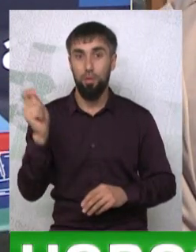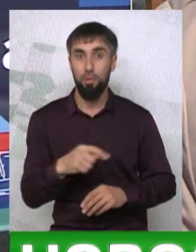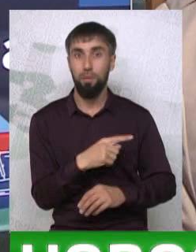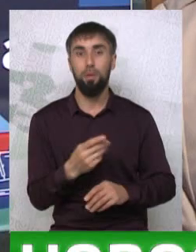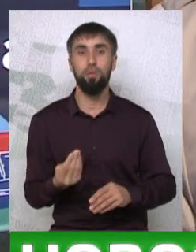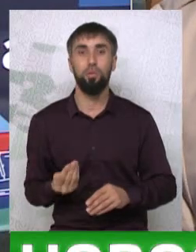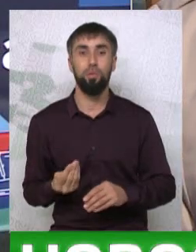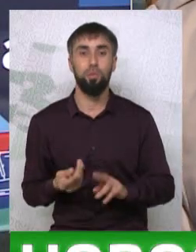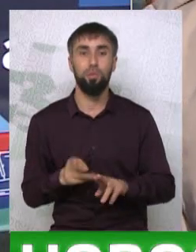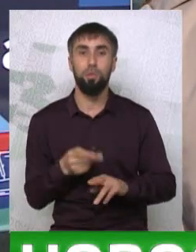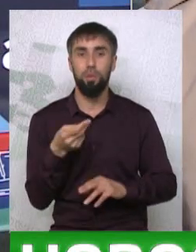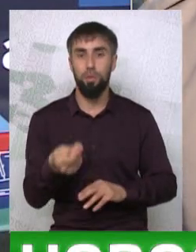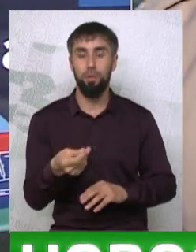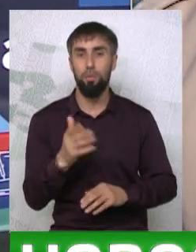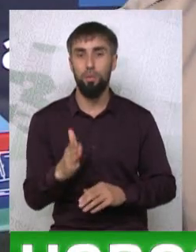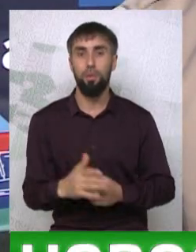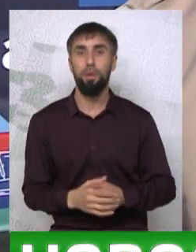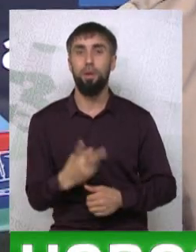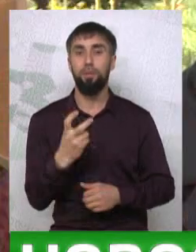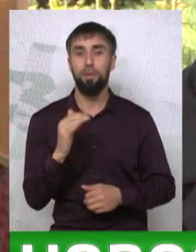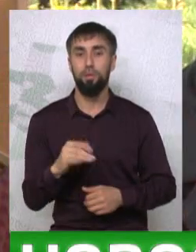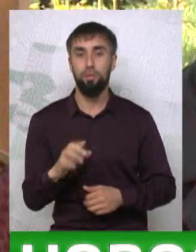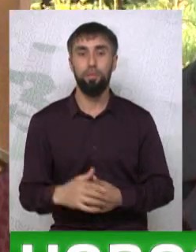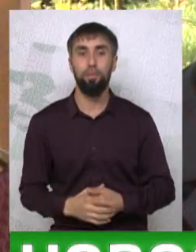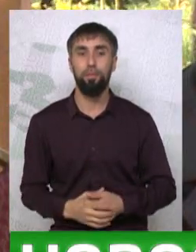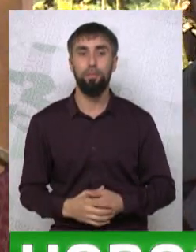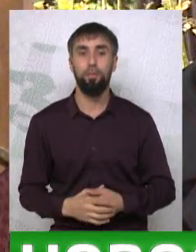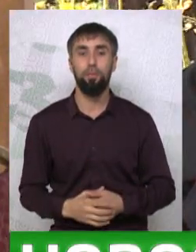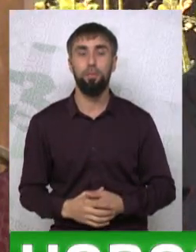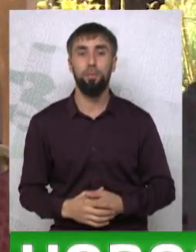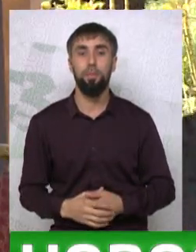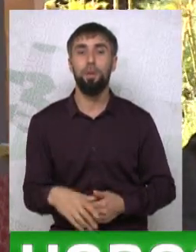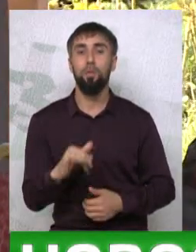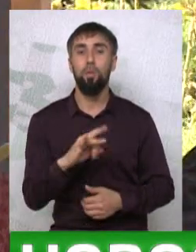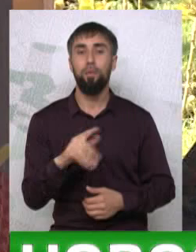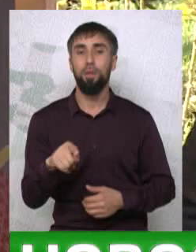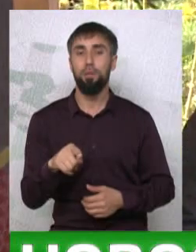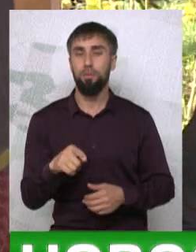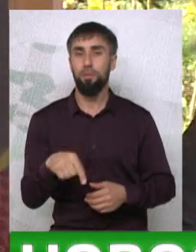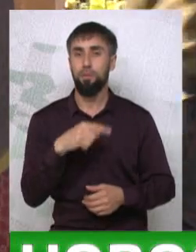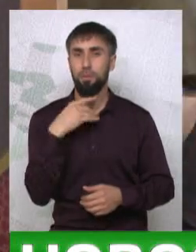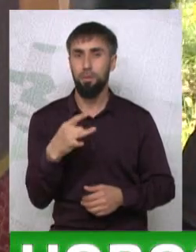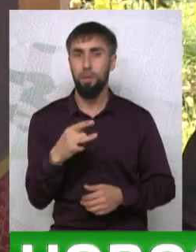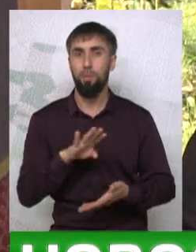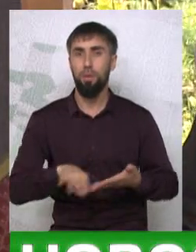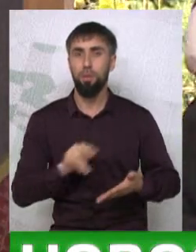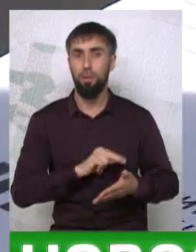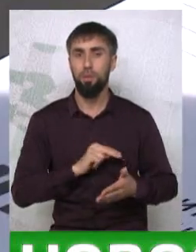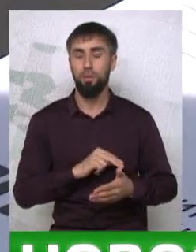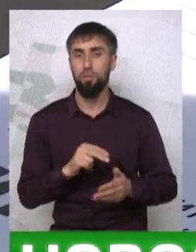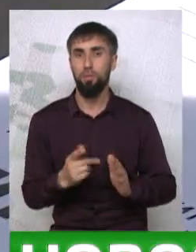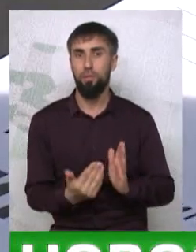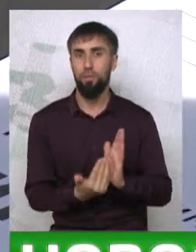туда, а ровно 200 тысяч рублей. Уровень безработицы в регионе все еще остается высоким – около